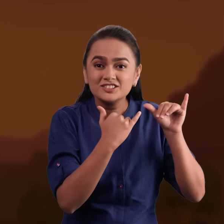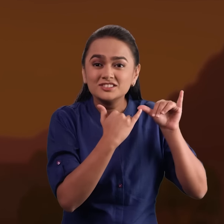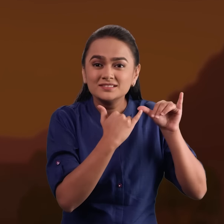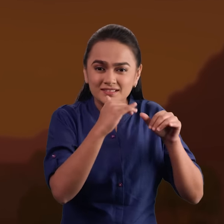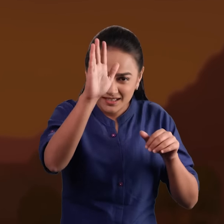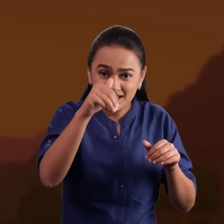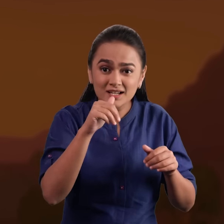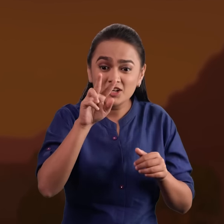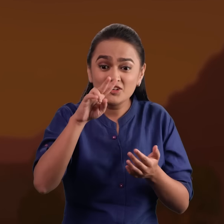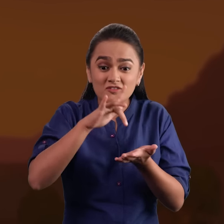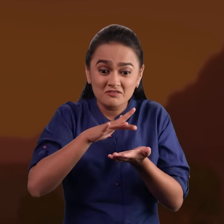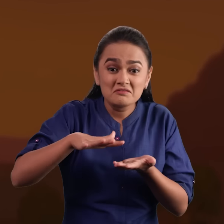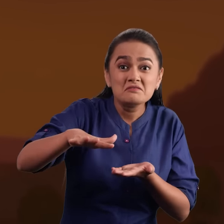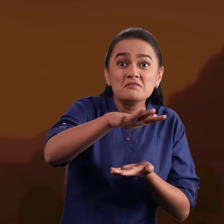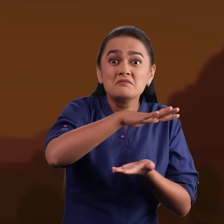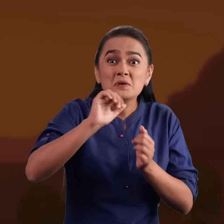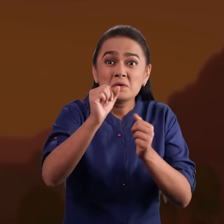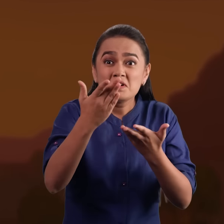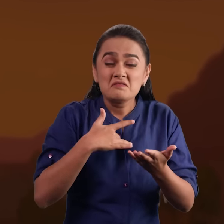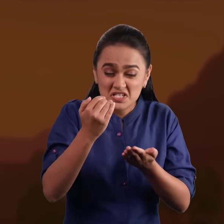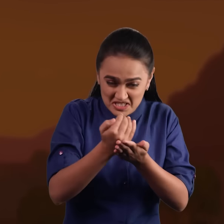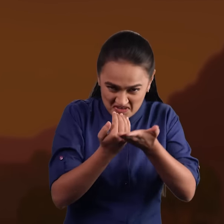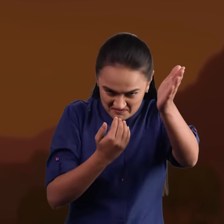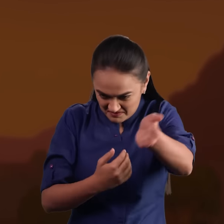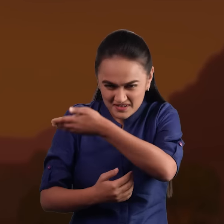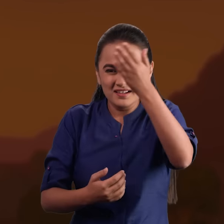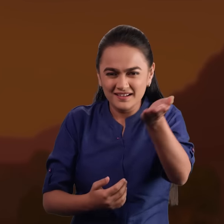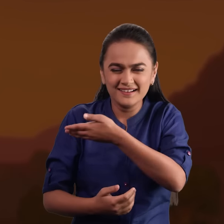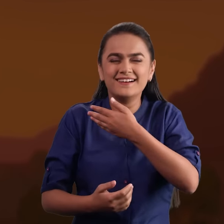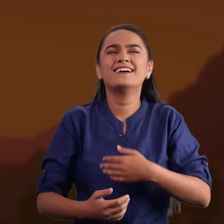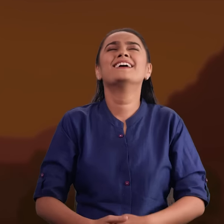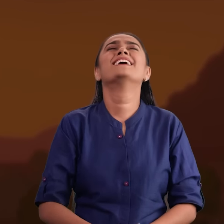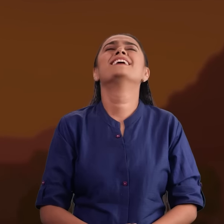आओ कृष्णा, बचा लो अपना प्रिय वृंदावन।